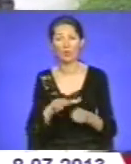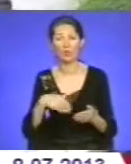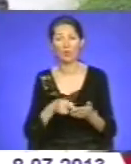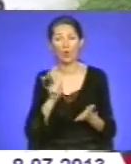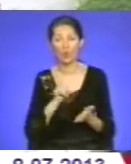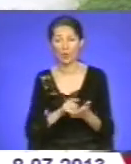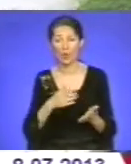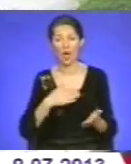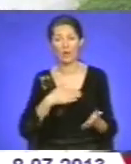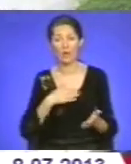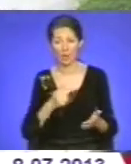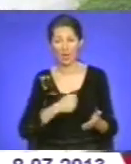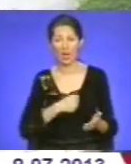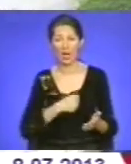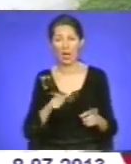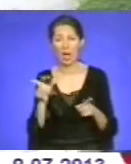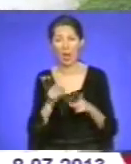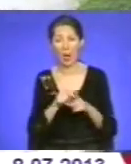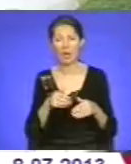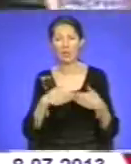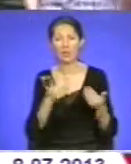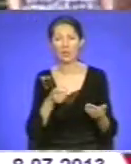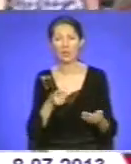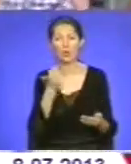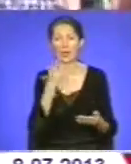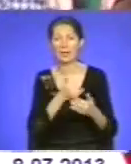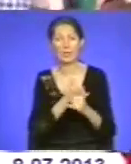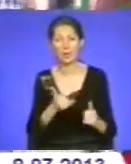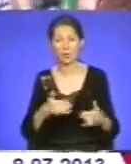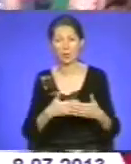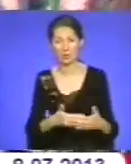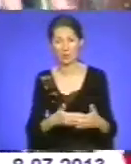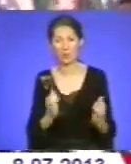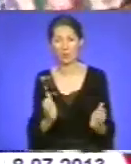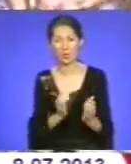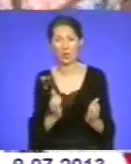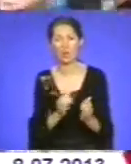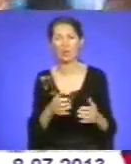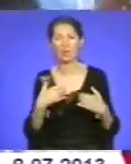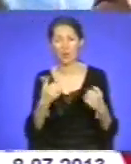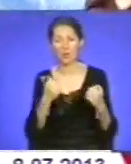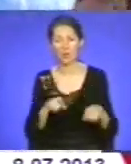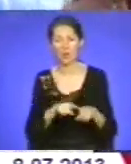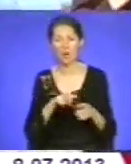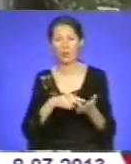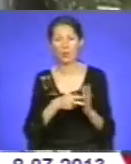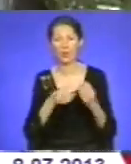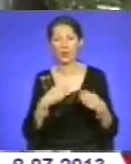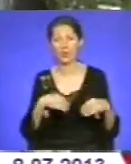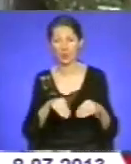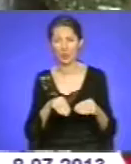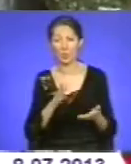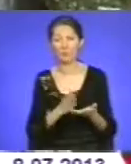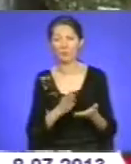жаль, звертаються переважно пари тільки тоді, коли не можуть завагітніти. Збереження репродуктивного здоров'я та планування сім'ї виходить за рамки суто